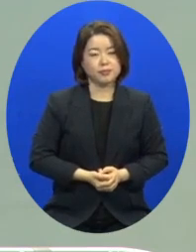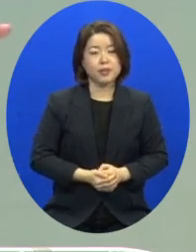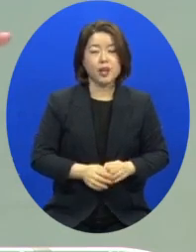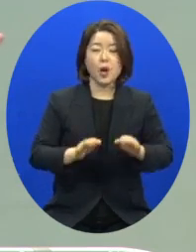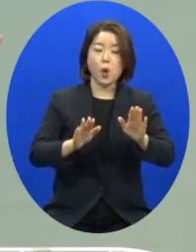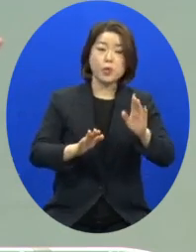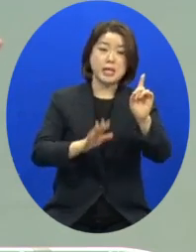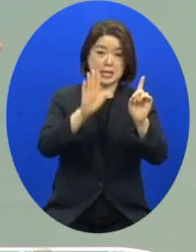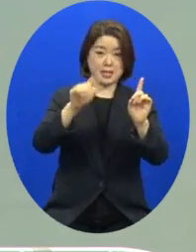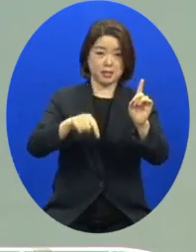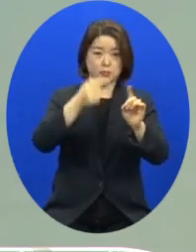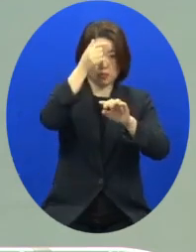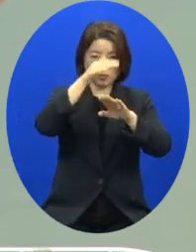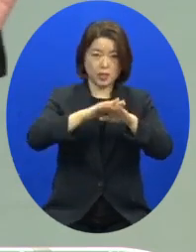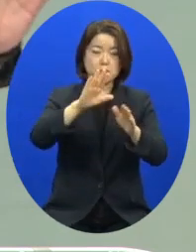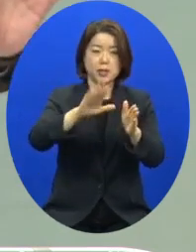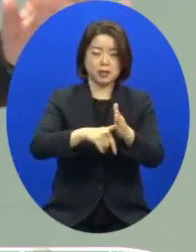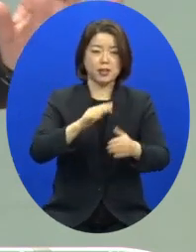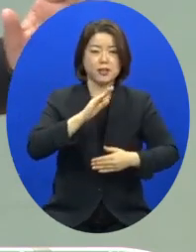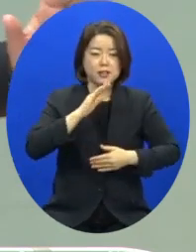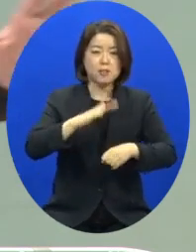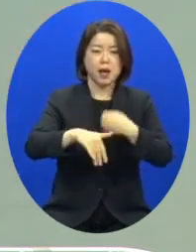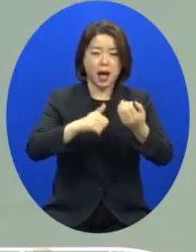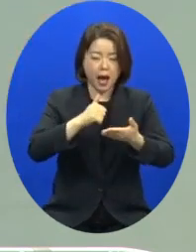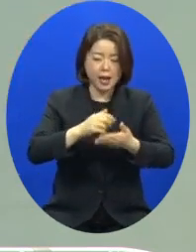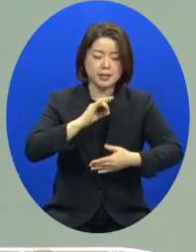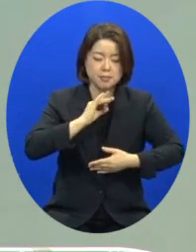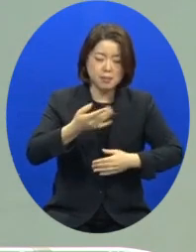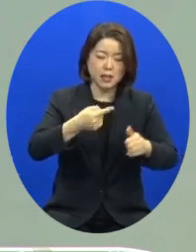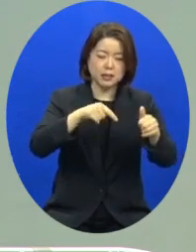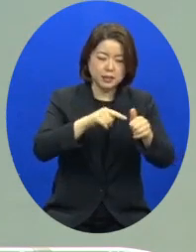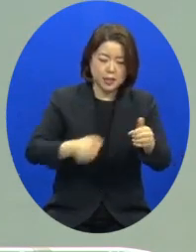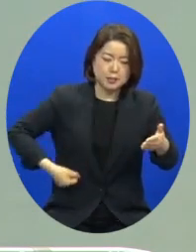오늘 일부 예배 때 정말 하나님만 의지하기로